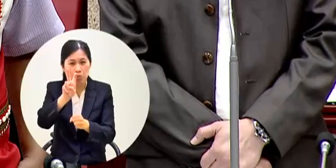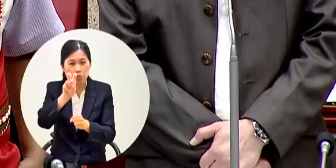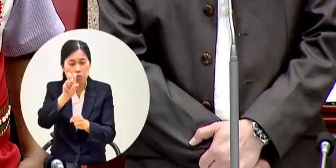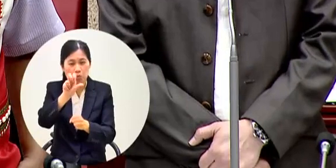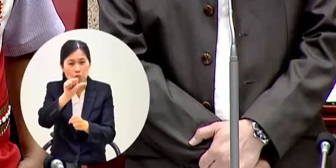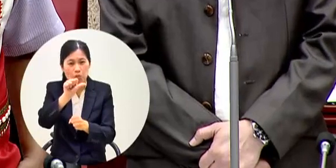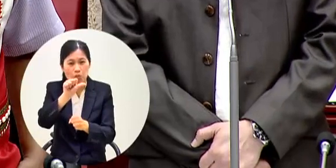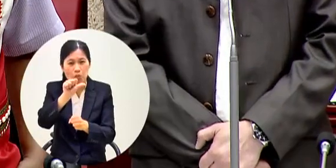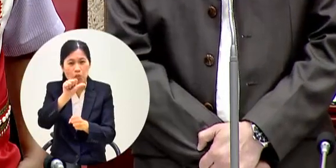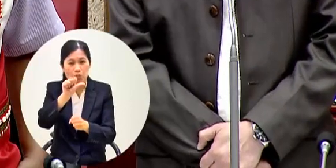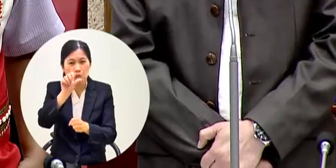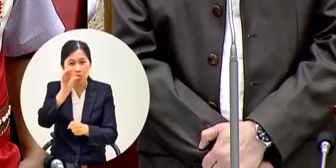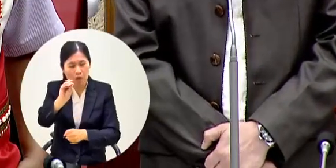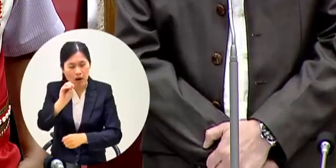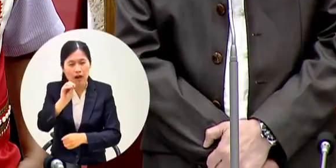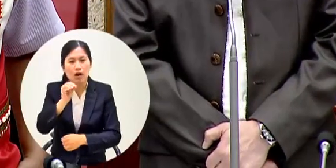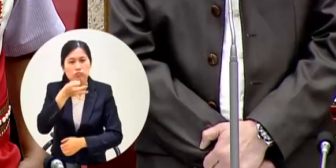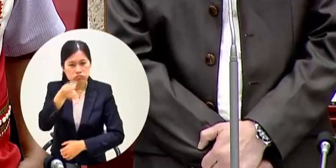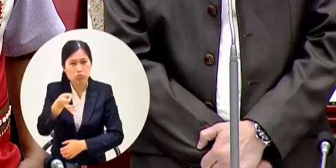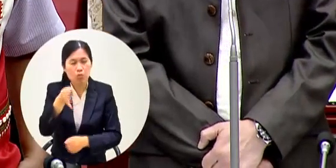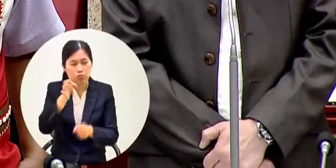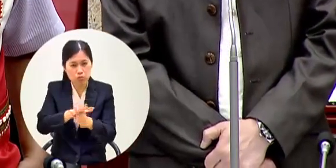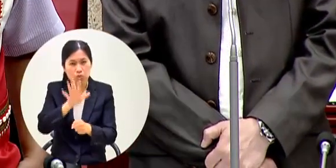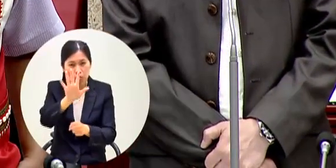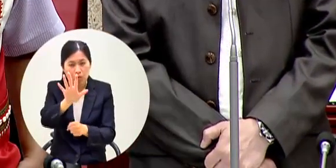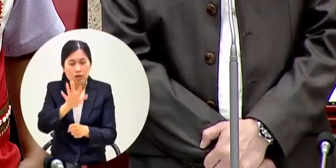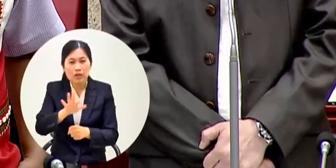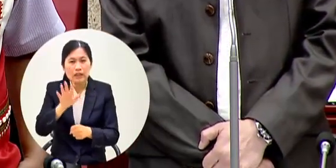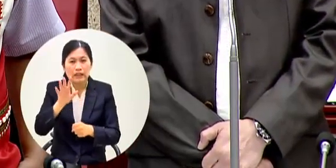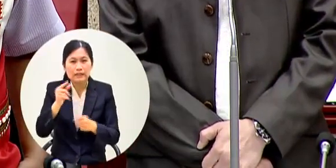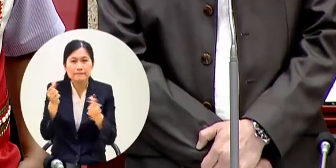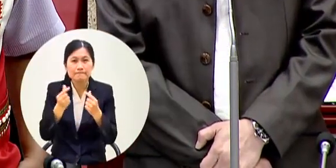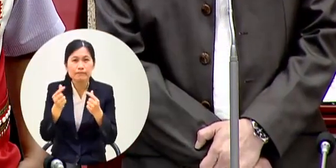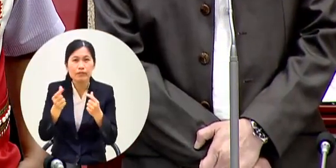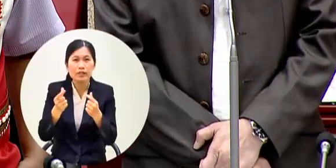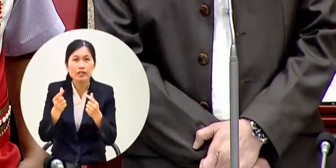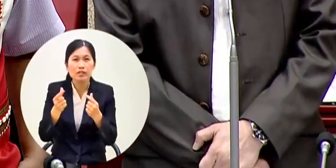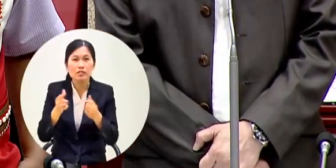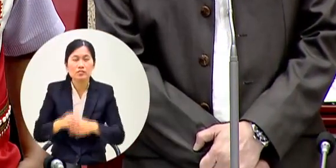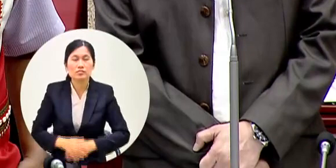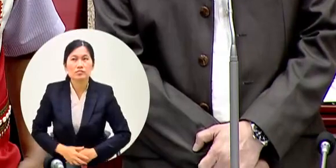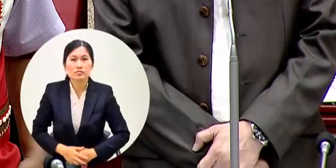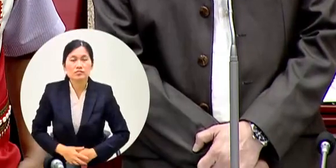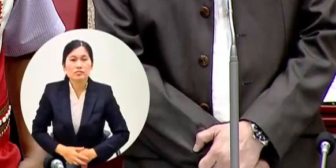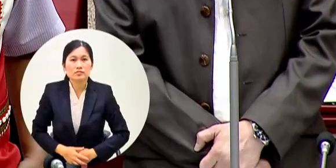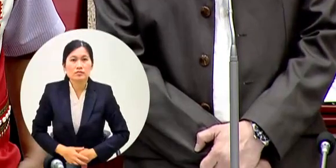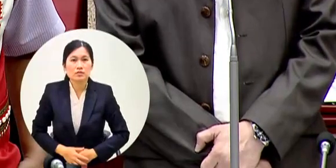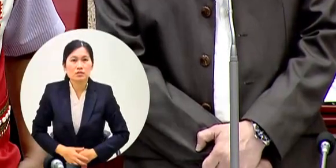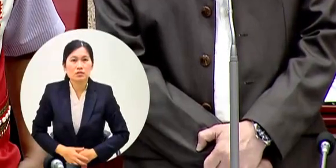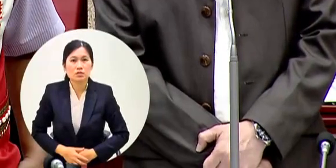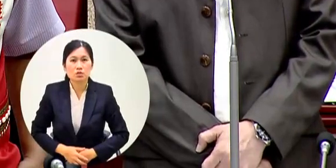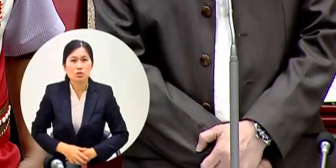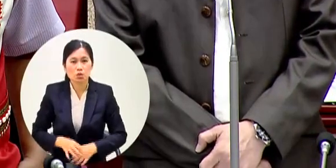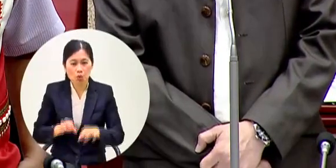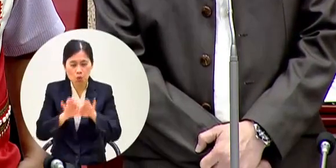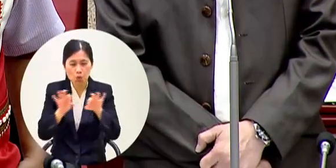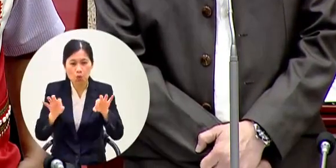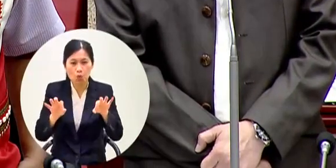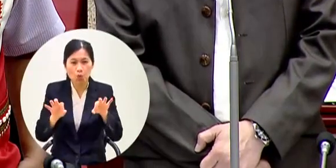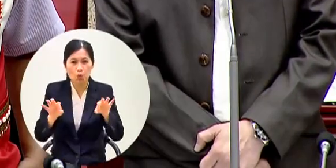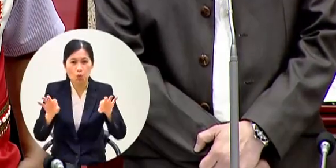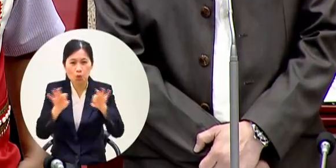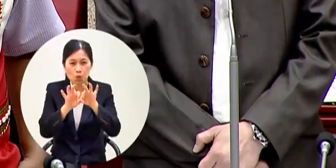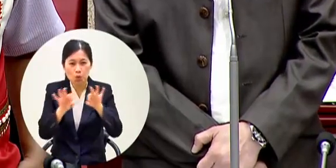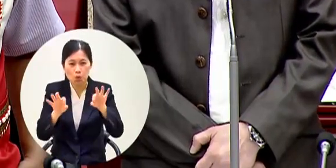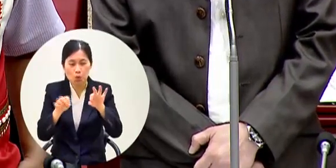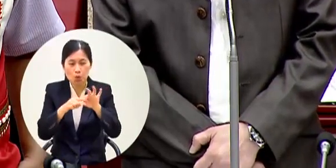透过这个农田水利会来去进行。那每公顷呢，最高可以来补助25万元。好、哦、啊，所以不管